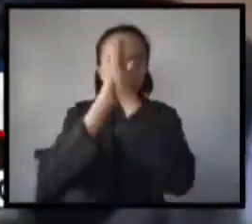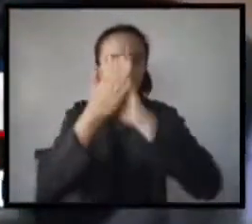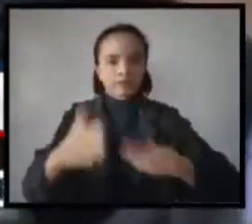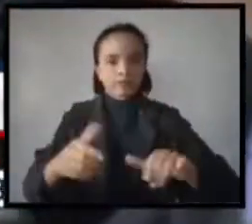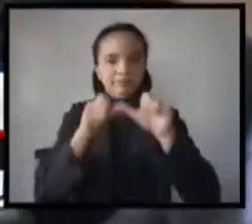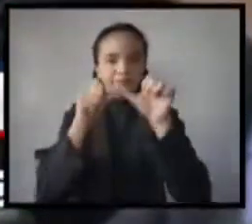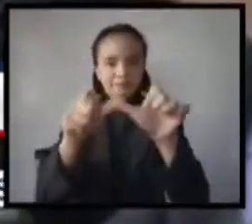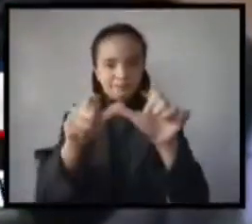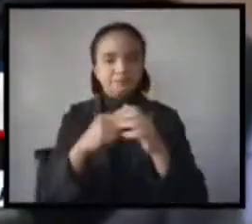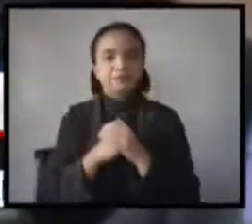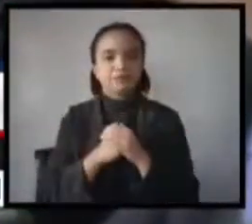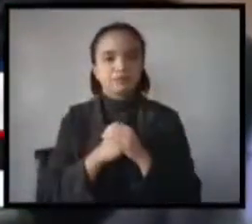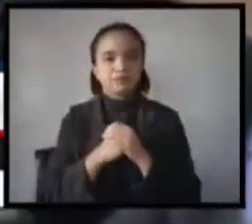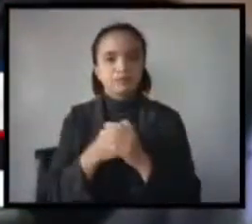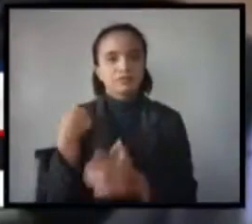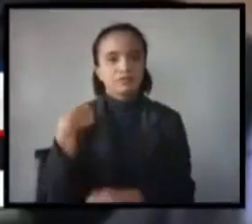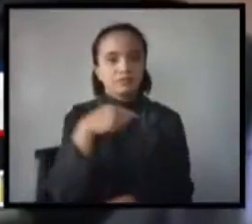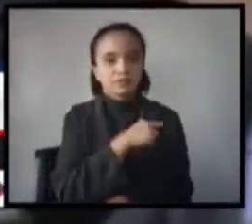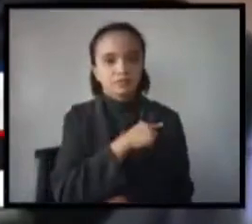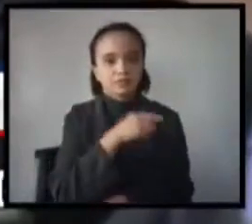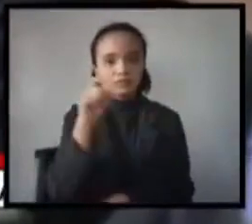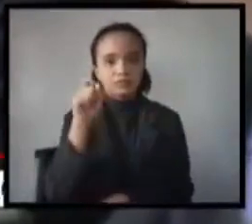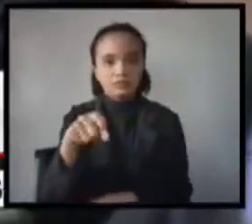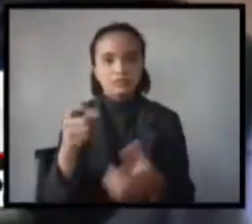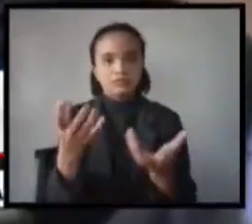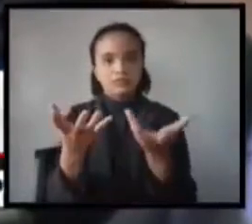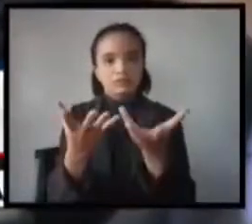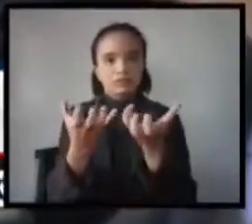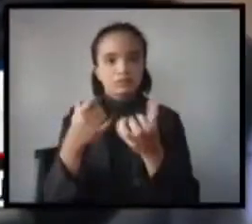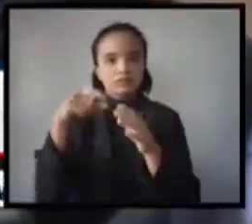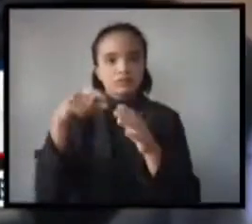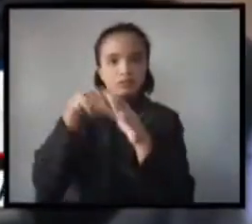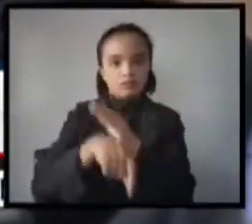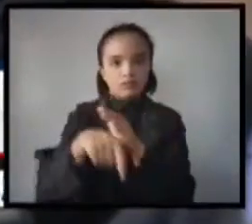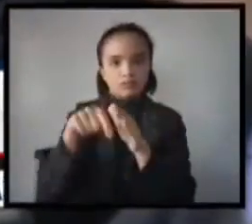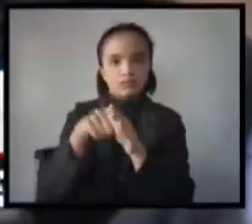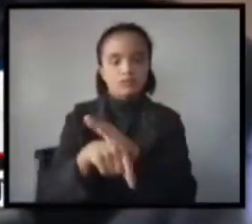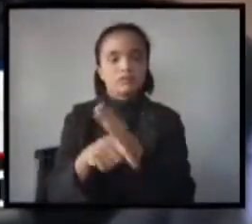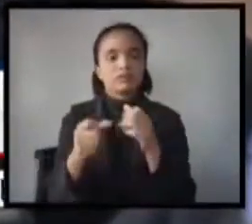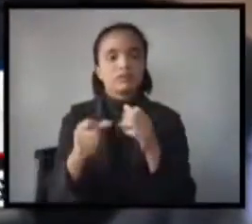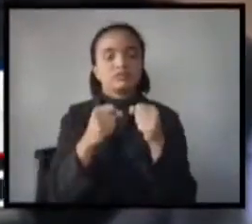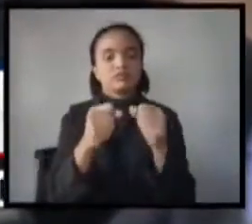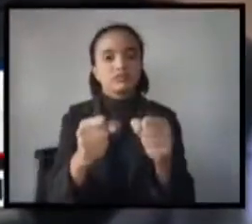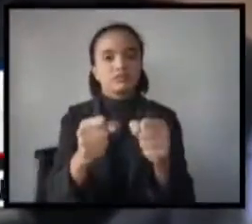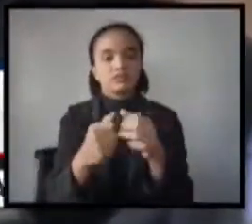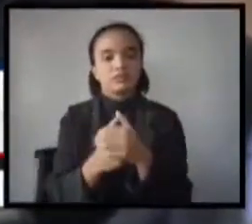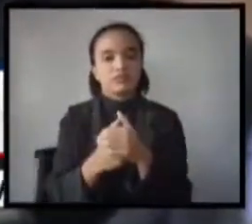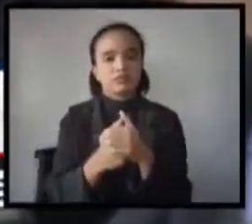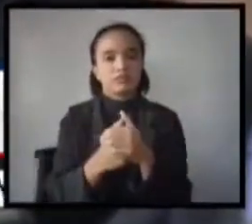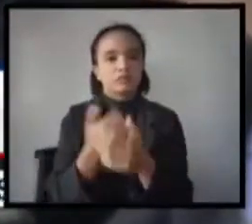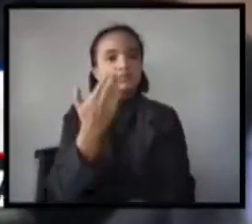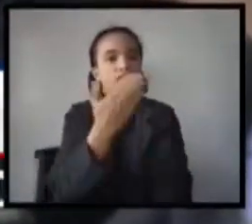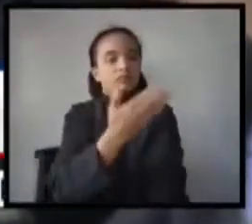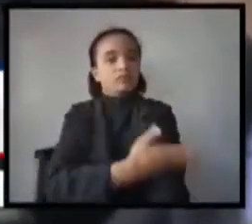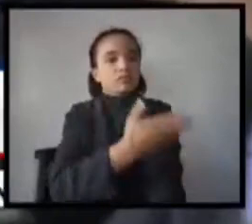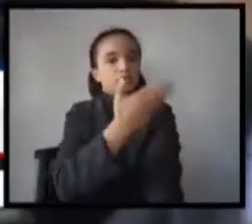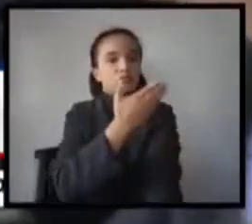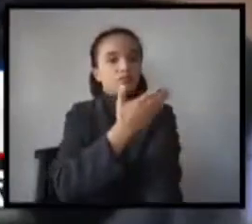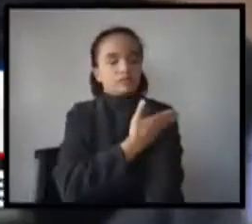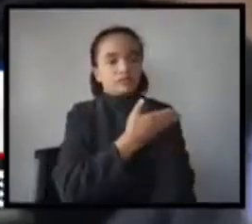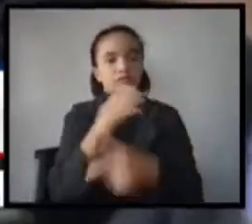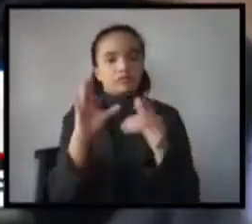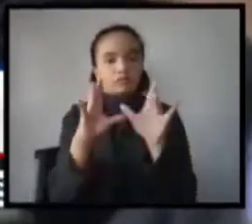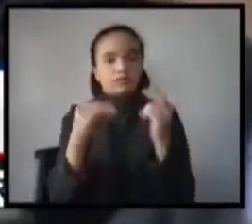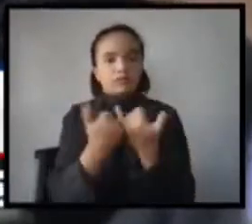to comprehensively deepen our comprehensive strategic cooperation and enhance our cooperation in various